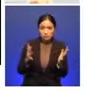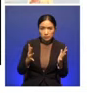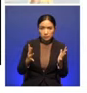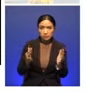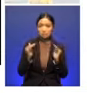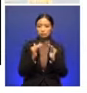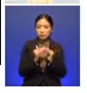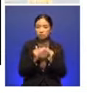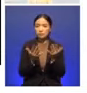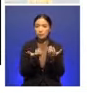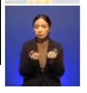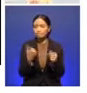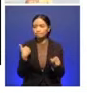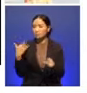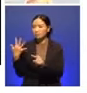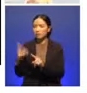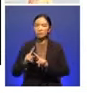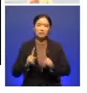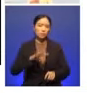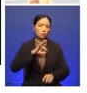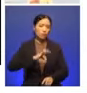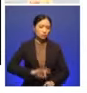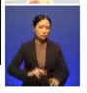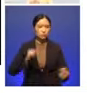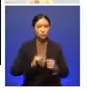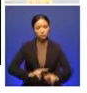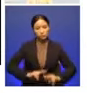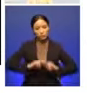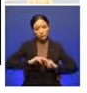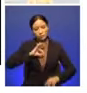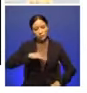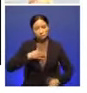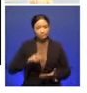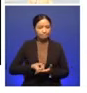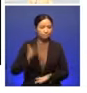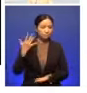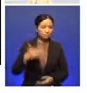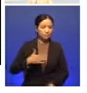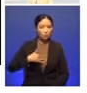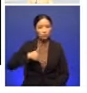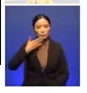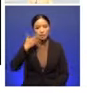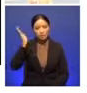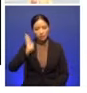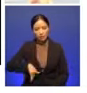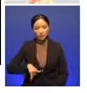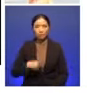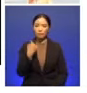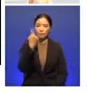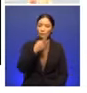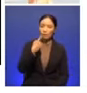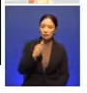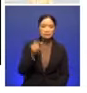ได้รับสิ่งนั้นสิ่งนี้แต่มันหมายถึงความรู้สึกต่อตัวเองว่าเราไม่มีคุณค่าเราเป็นคนเลวนะคะไม่มีใคร